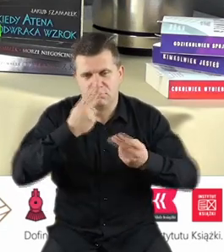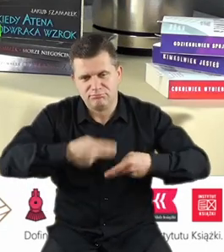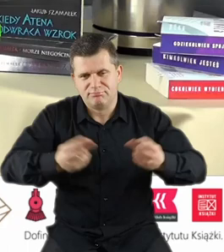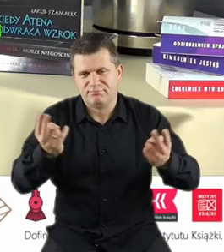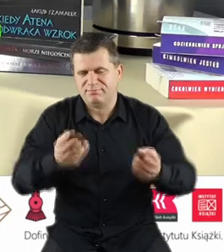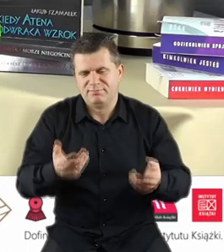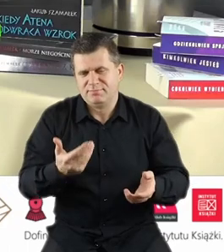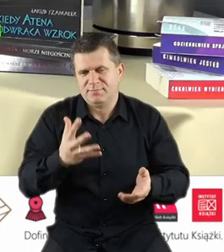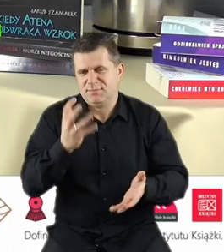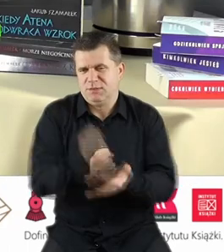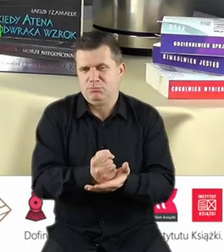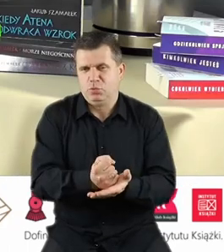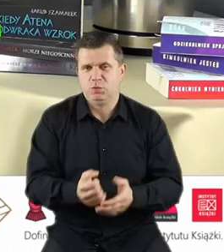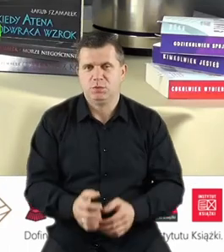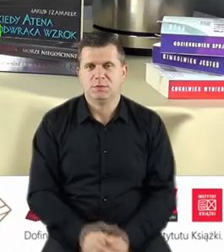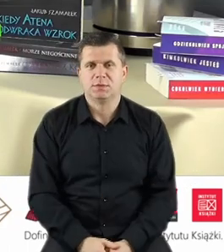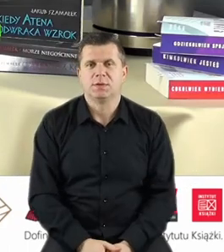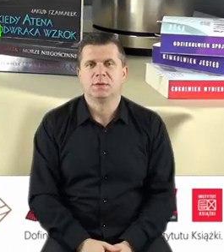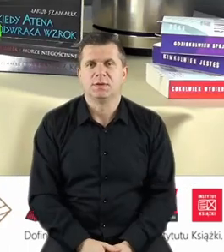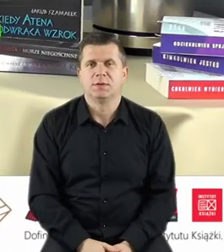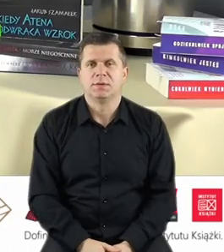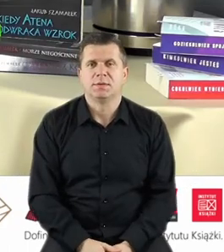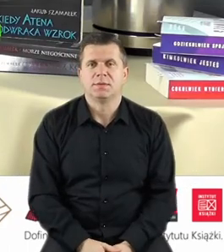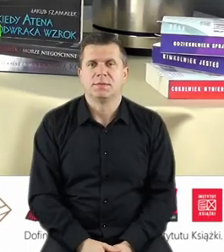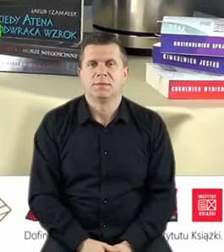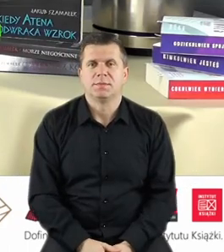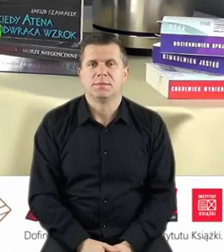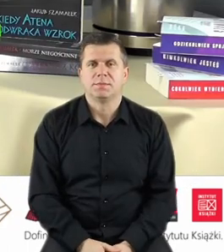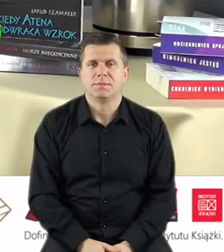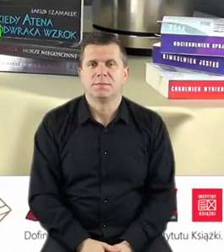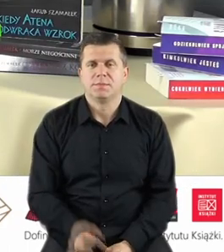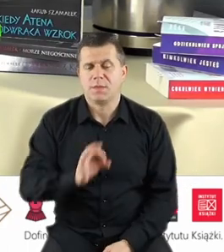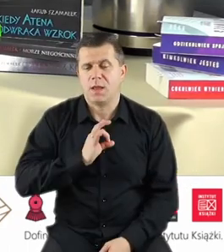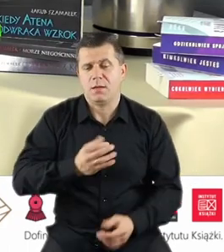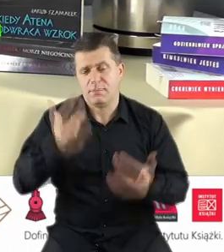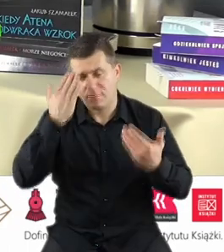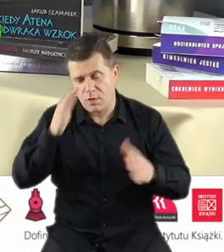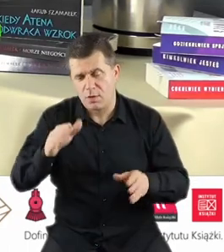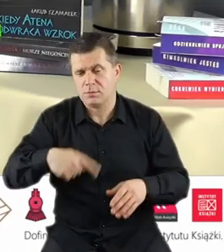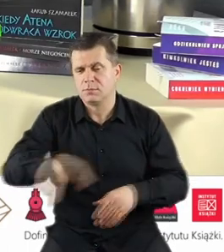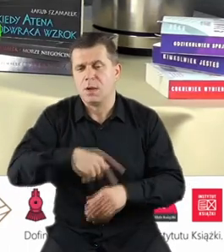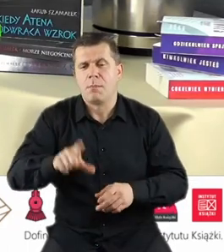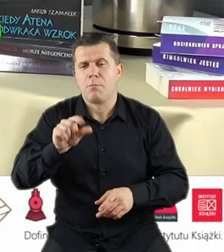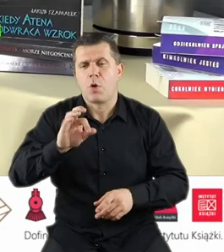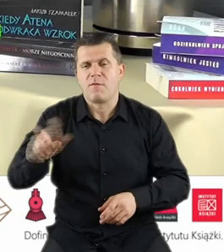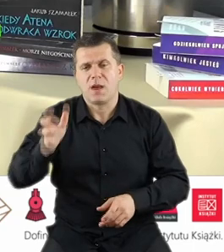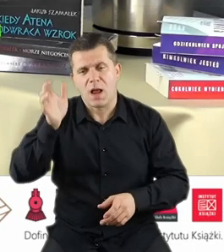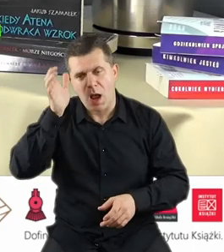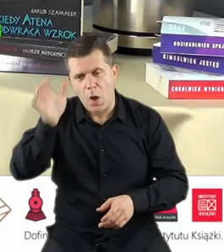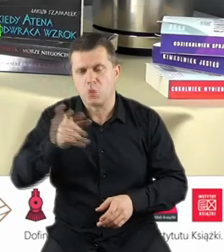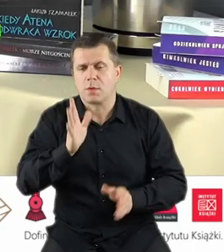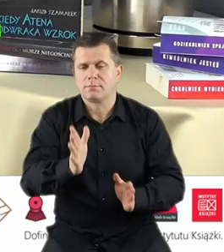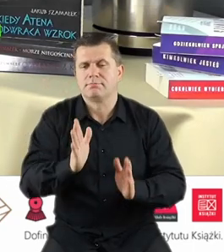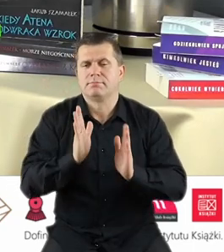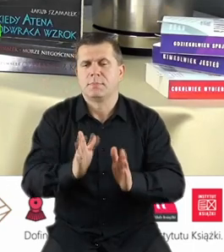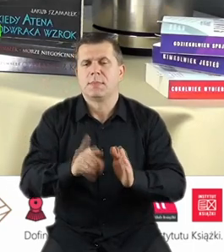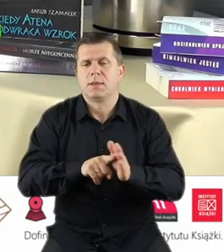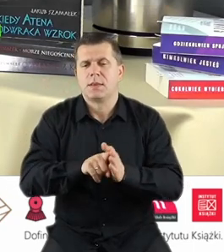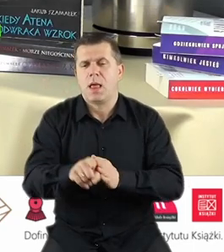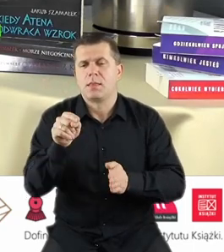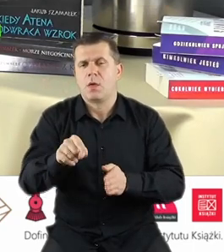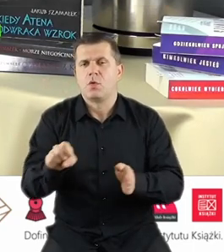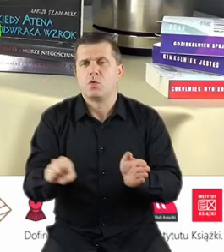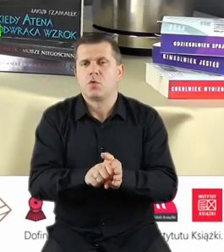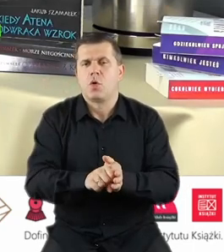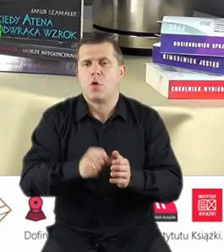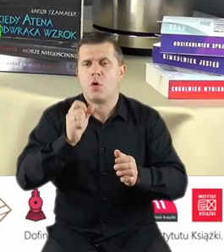komunikatem. Więc ja utrzymuję ten profil autorski jako po prostu kanał do jakiejś